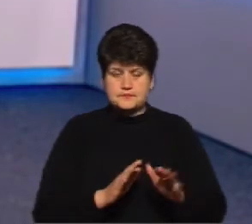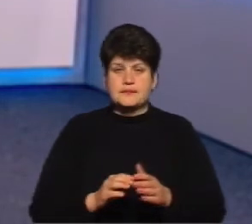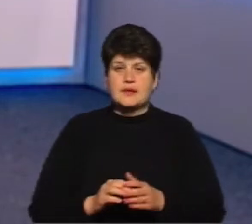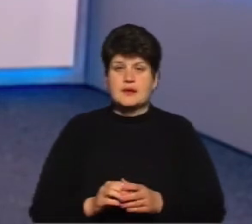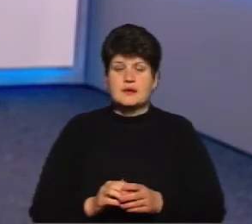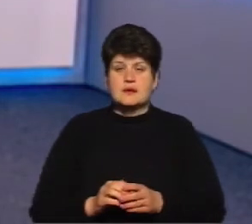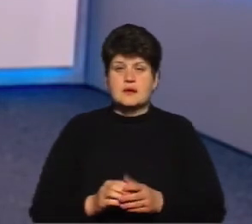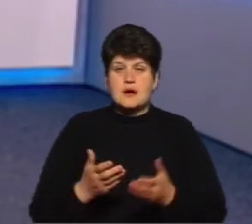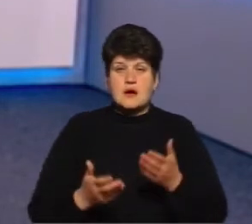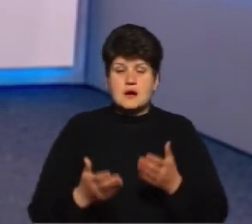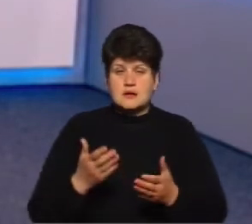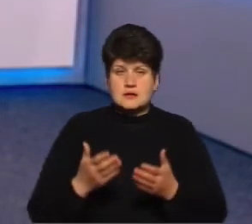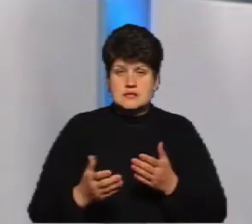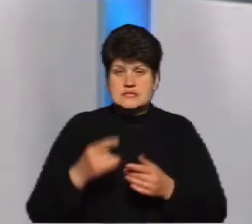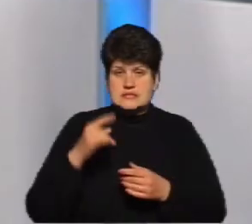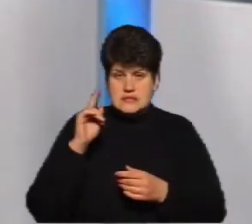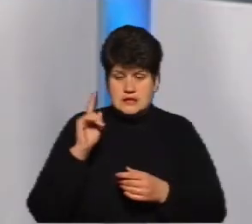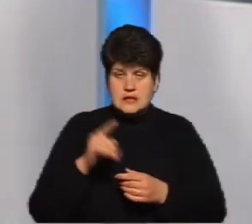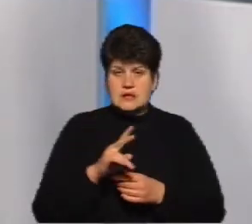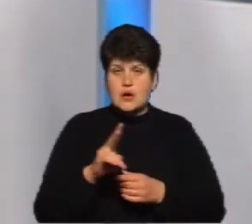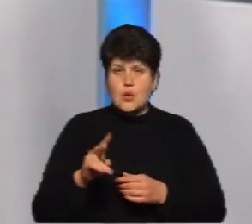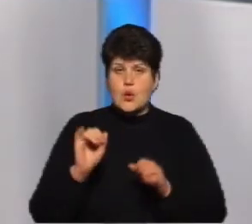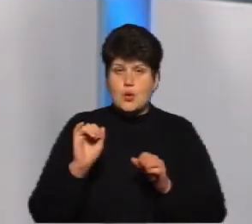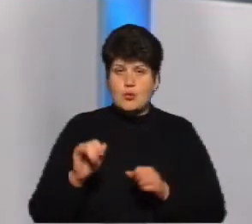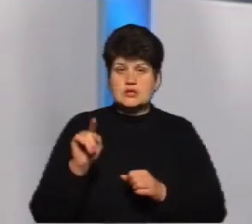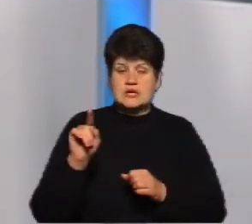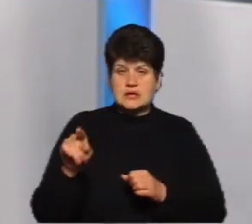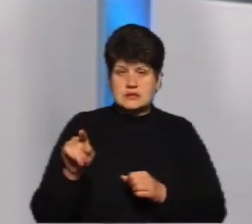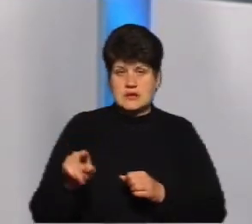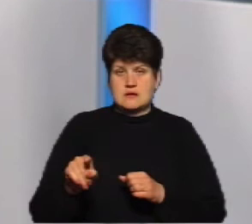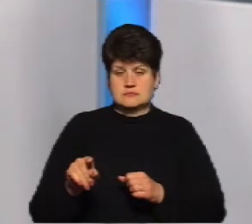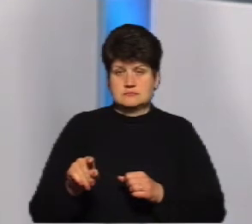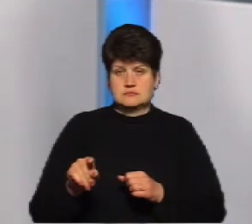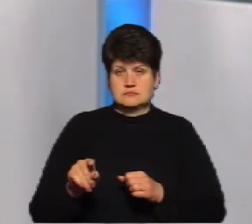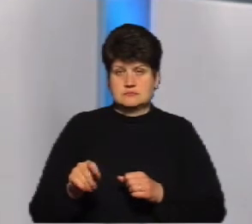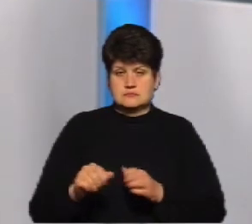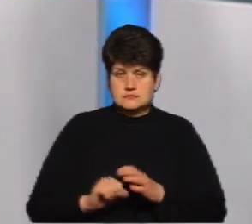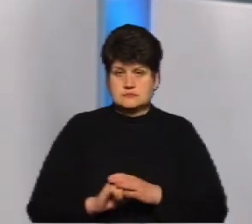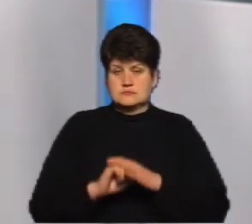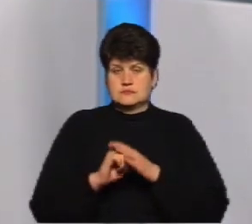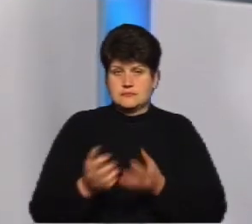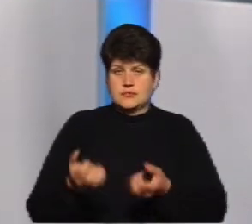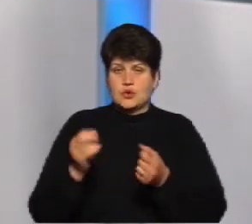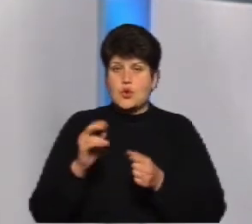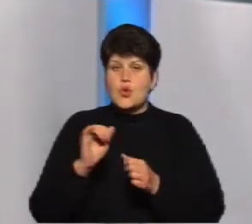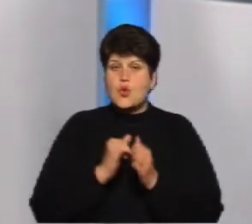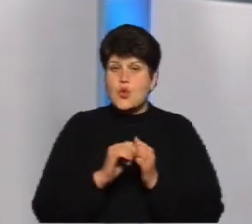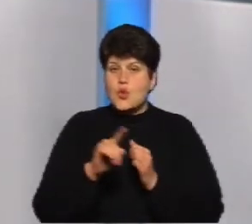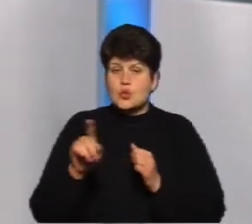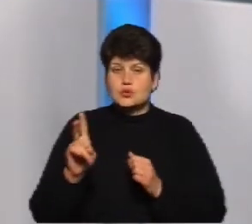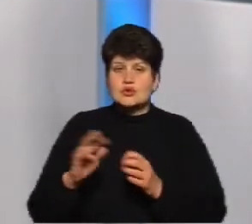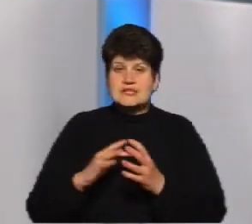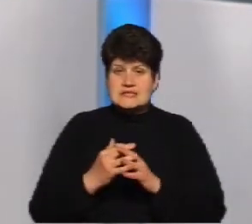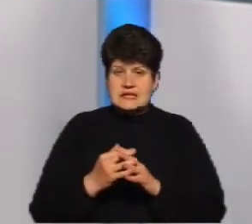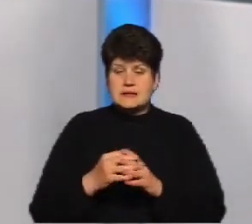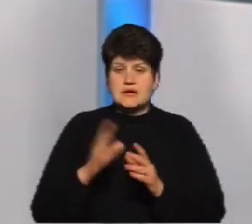Але знаю, на кого можна там покластися для того. І кожен дійсно з того села, навіть якщо йому 60 плюс,